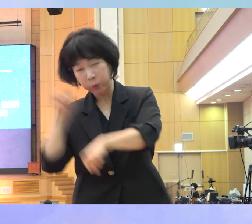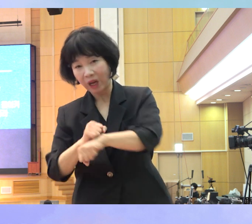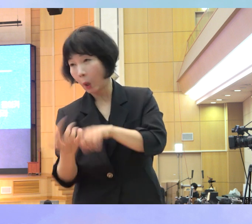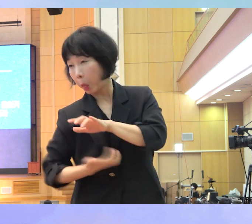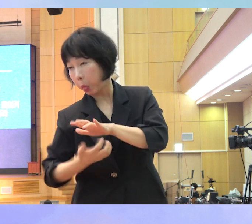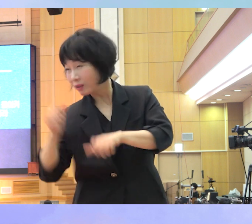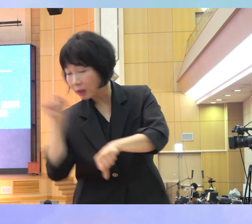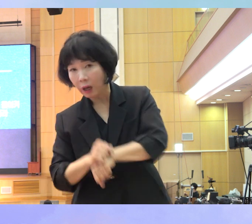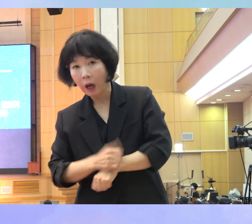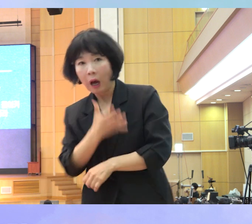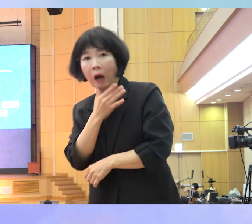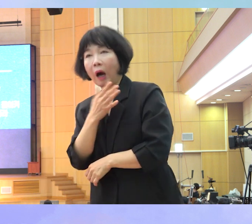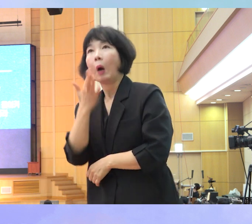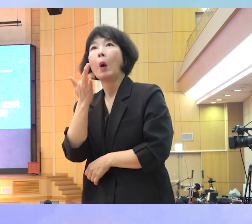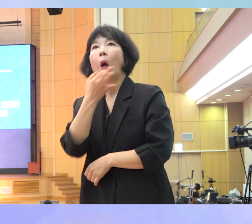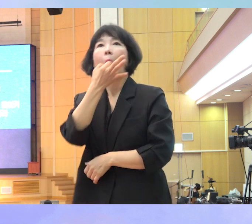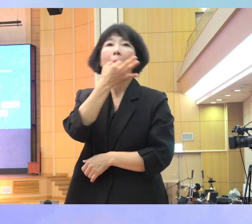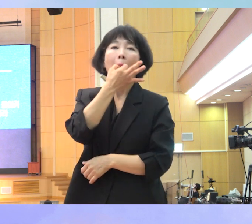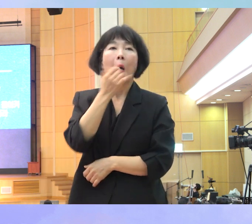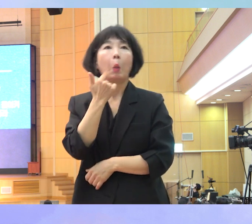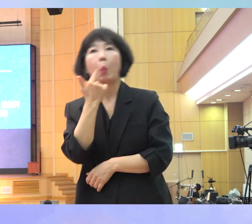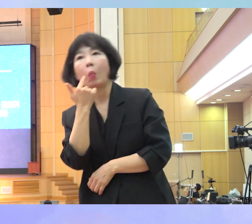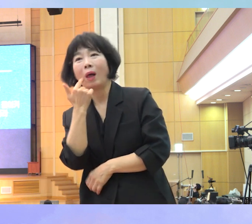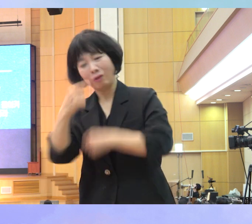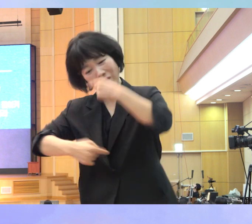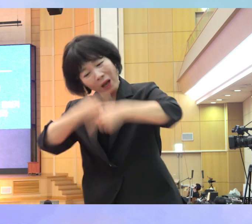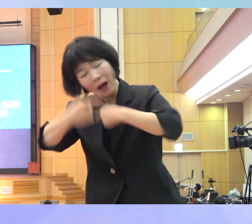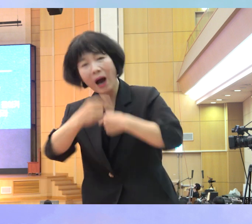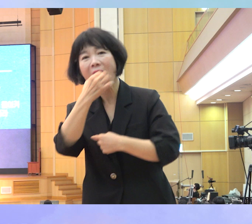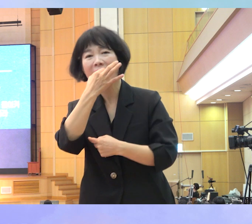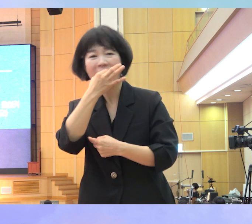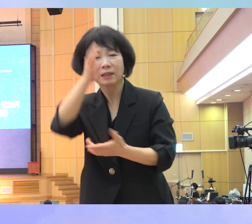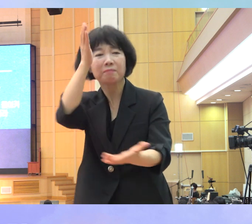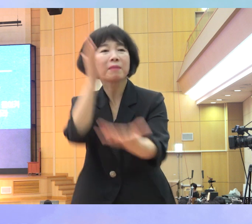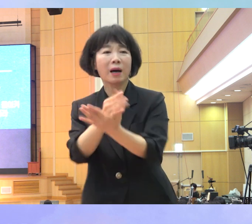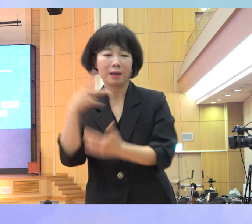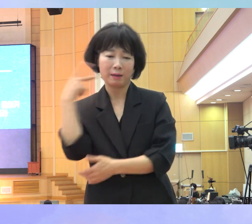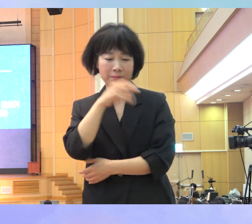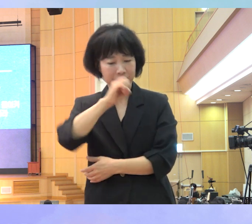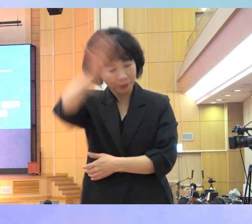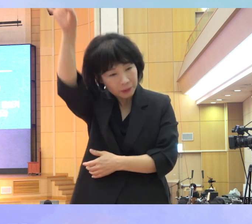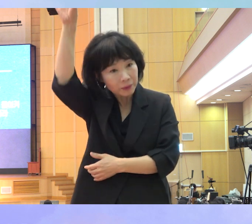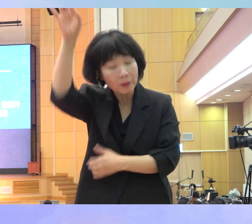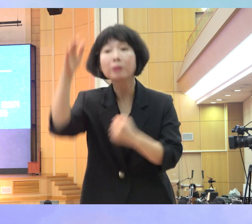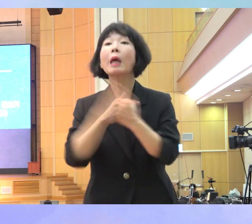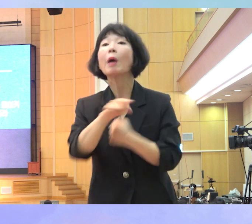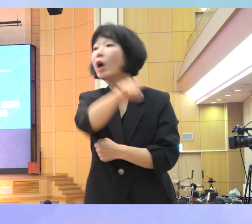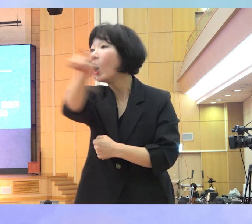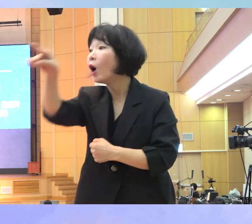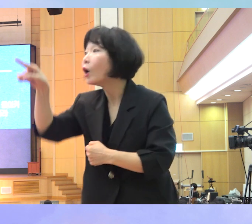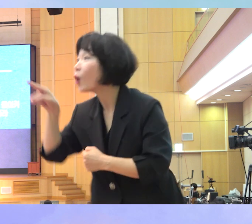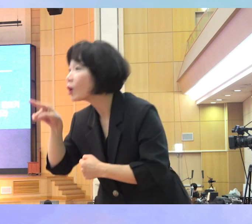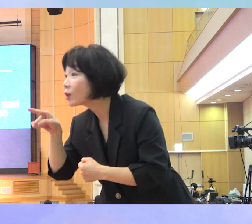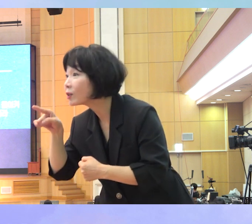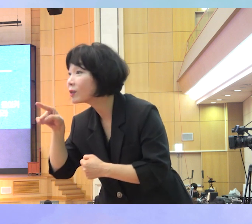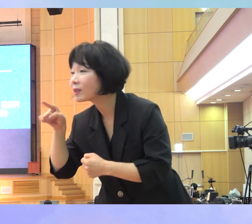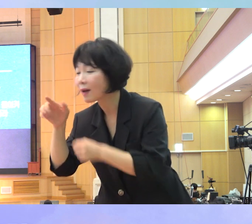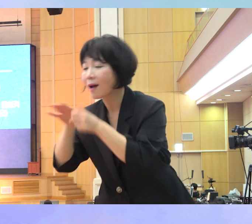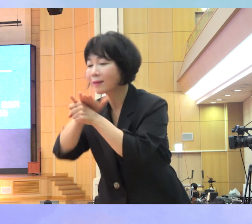추악한 말, 탐욕적인 말, 이런 말 하지 말고, 그러므로 너희는 무엇을 입은